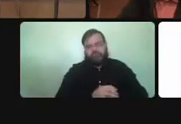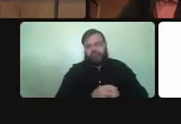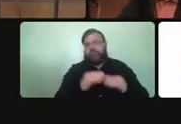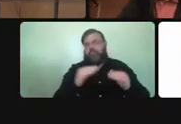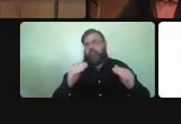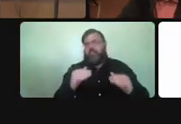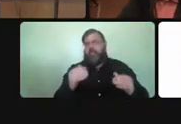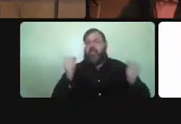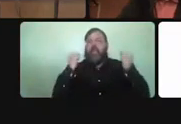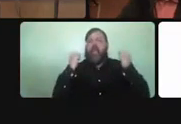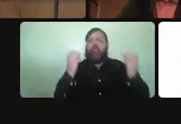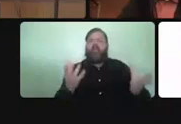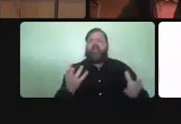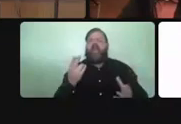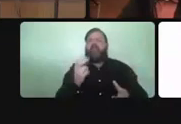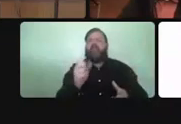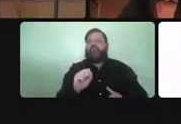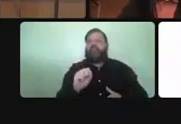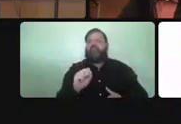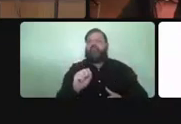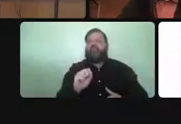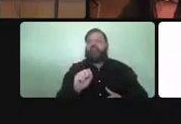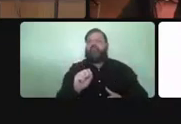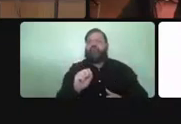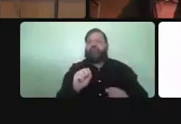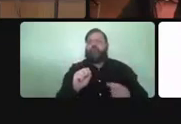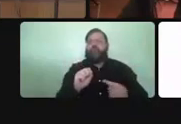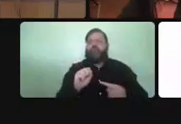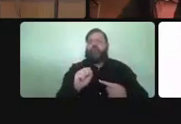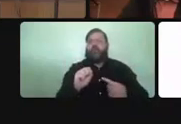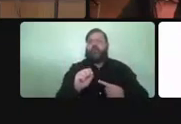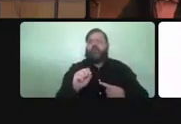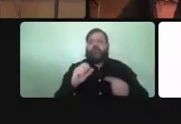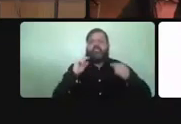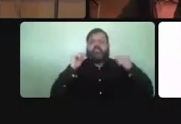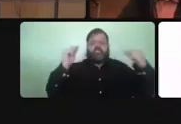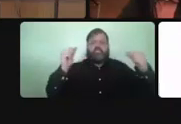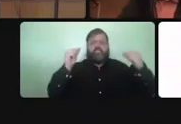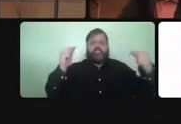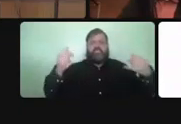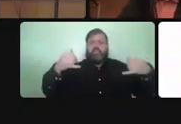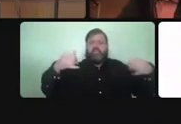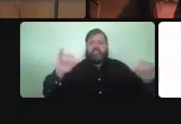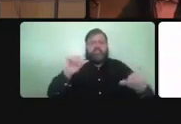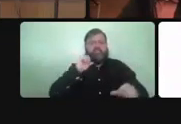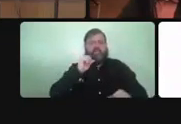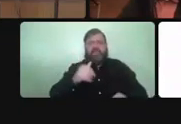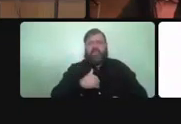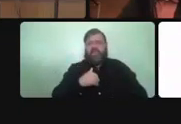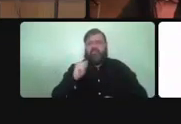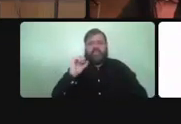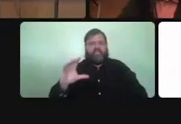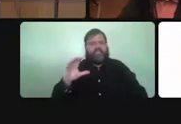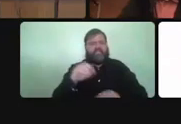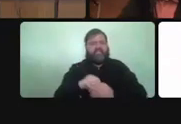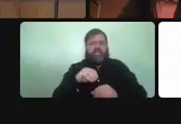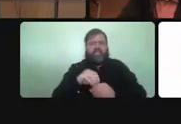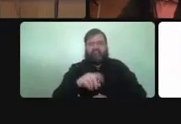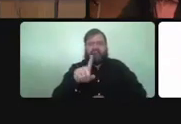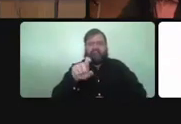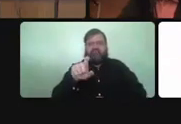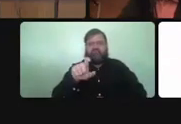na kule katika jengo. Pengine hiyo inaweza kuwa njia nzuri sana ya kudumisha wafanyikazi